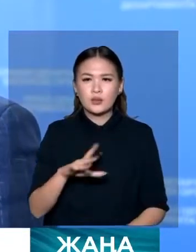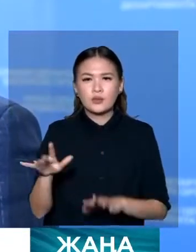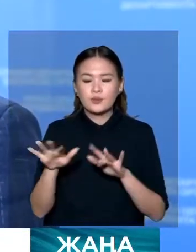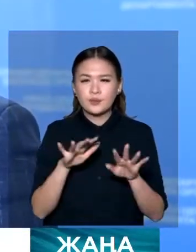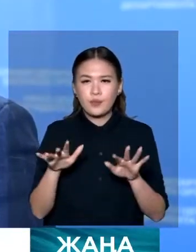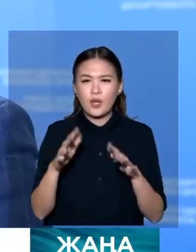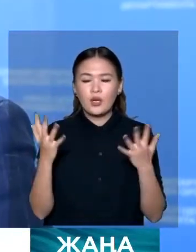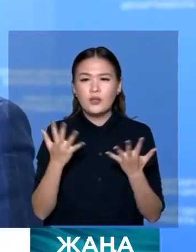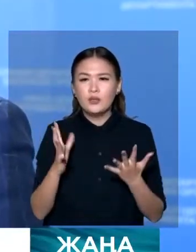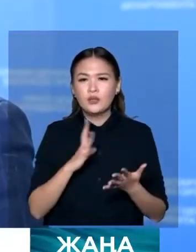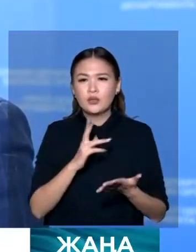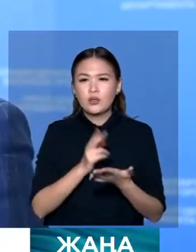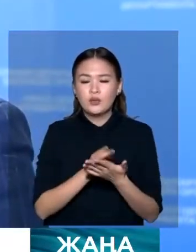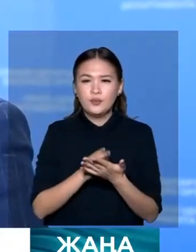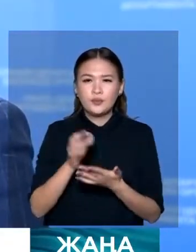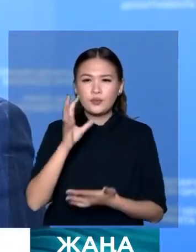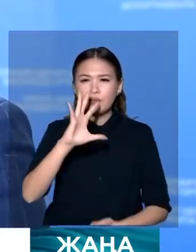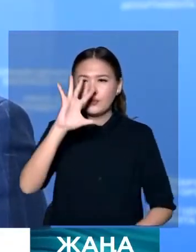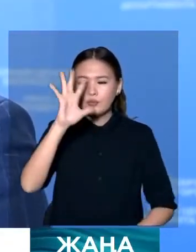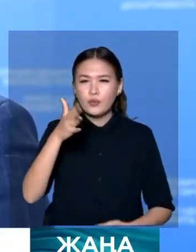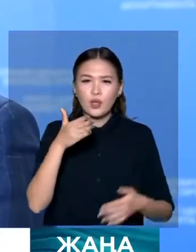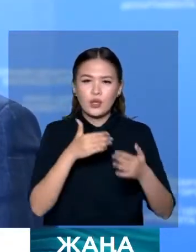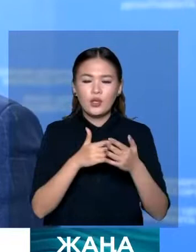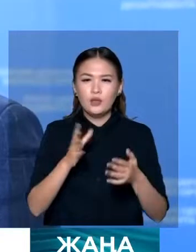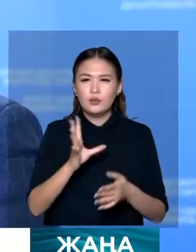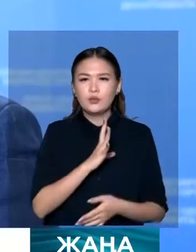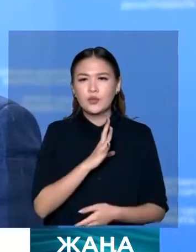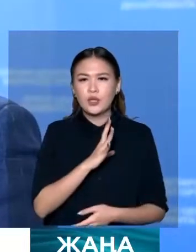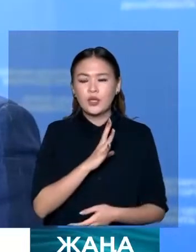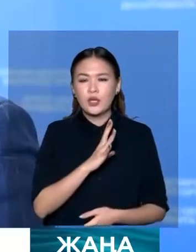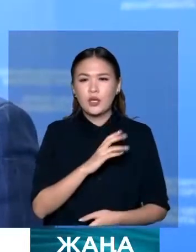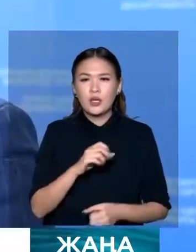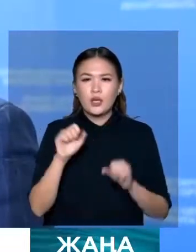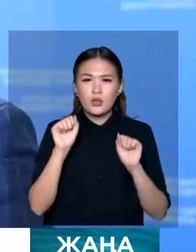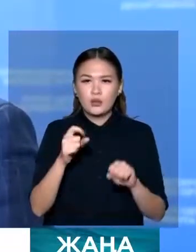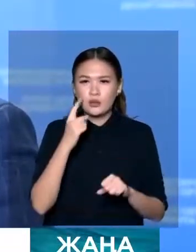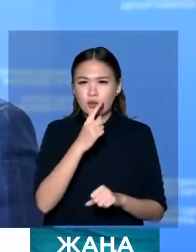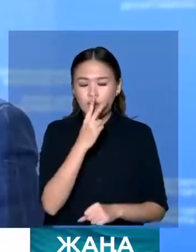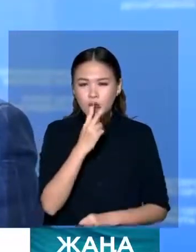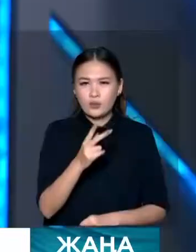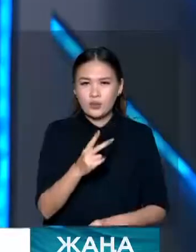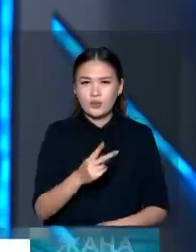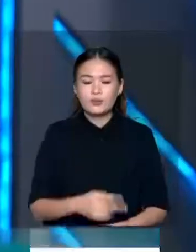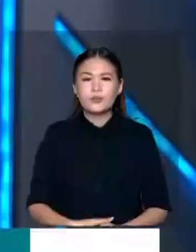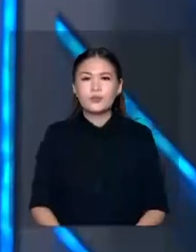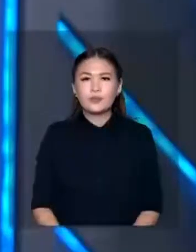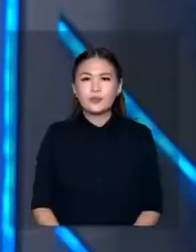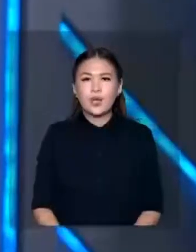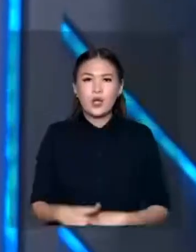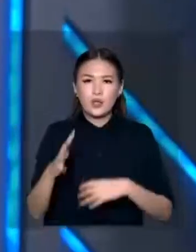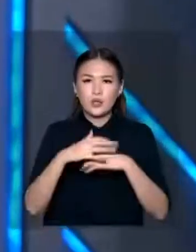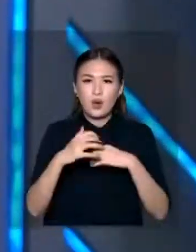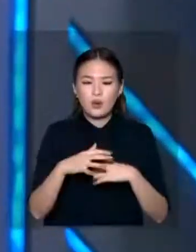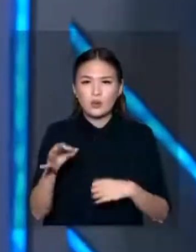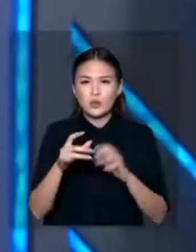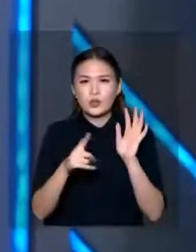істің негізінде күдіктілерге 5 жылға дейін бас бостандығынан айыру түріндегі жаза көзделген. Атырау